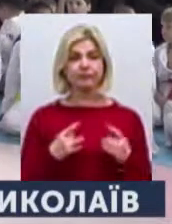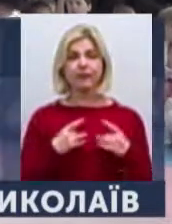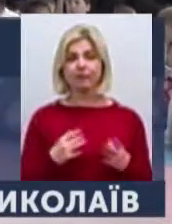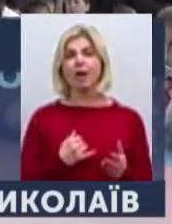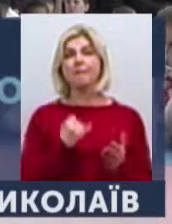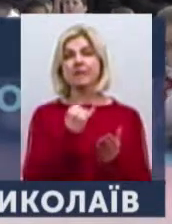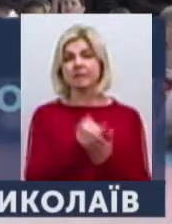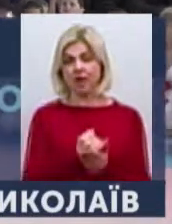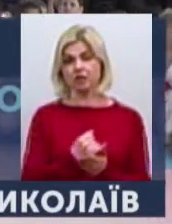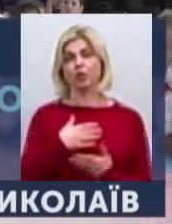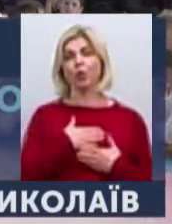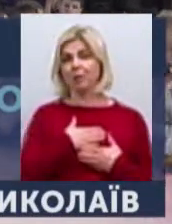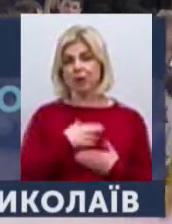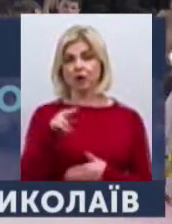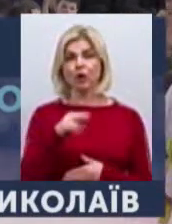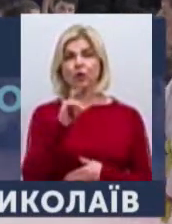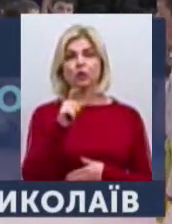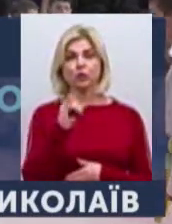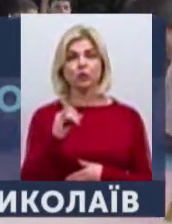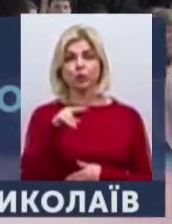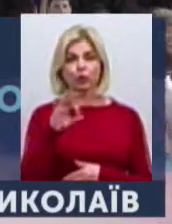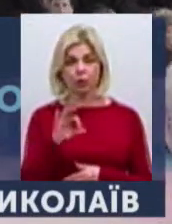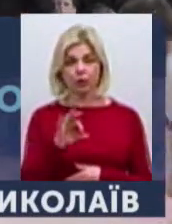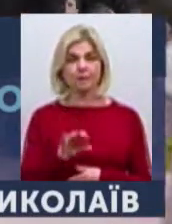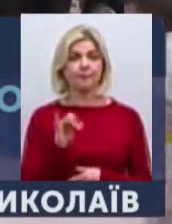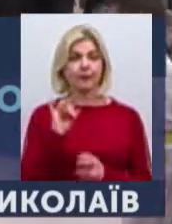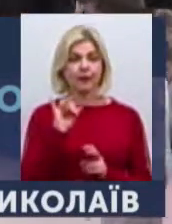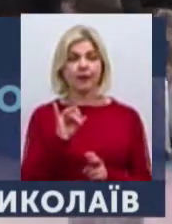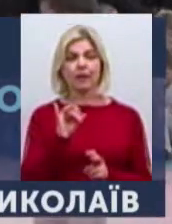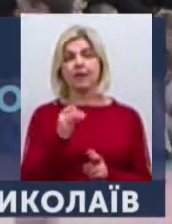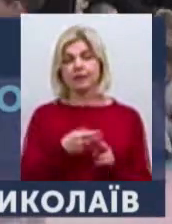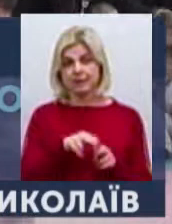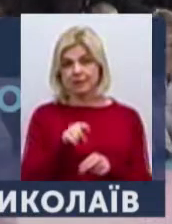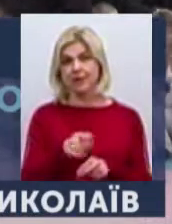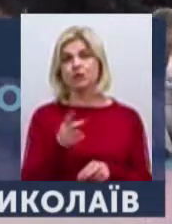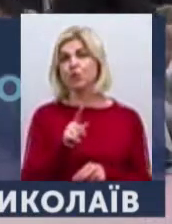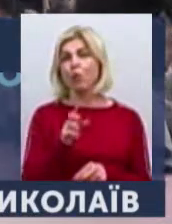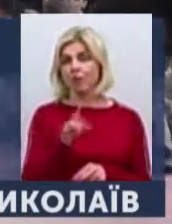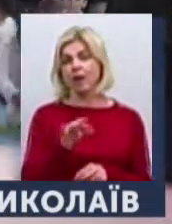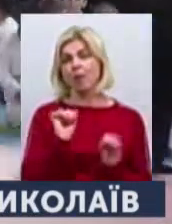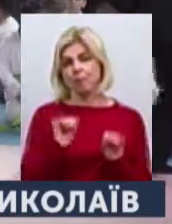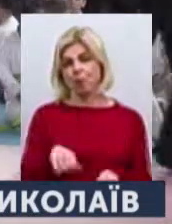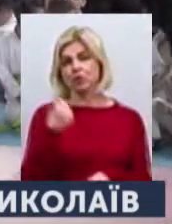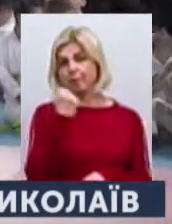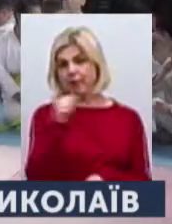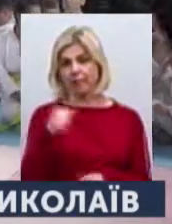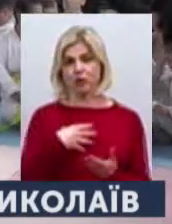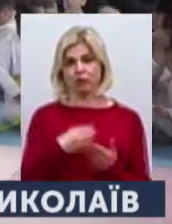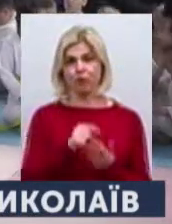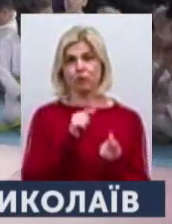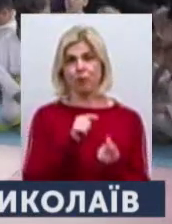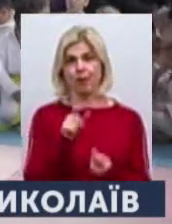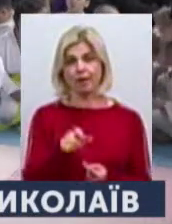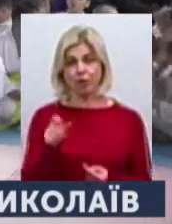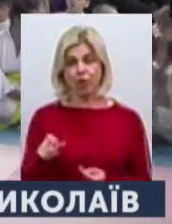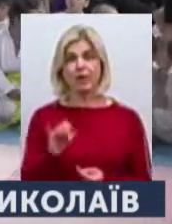дзюдо, основником якої є Дзігеро Кано. Це путь м'якості для того, щоб можна перемагати своїх суперників.